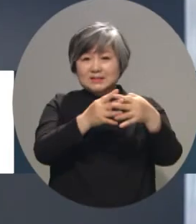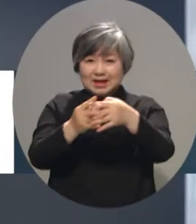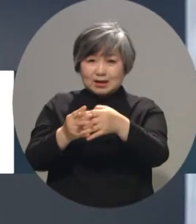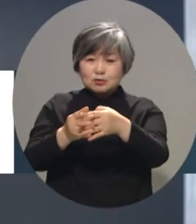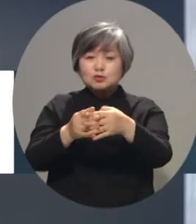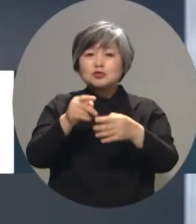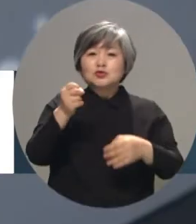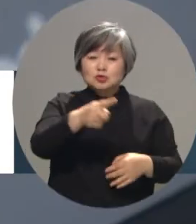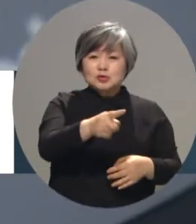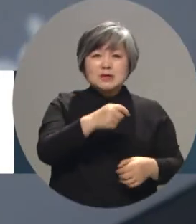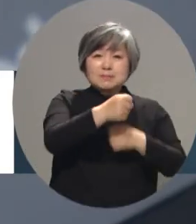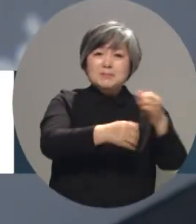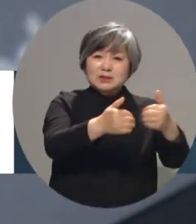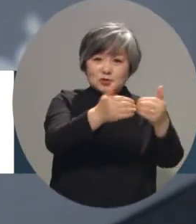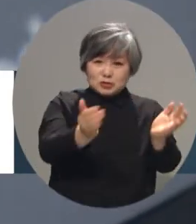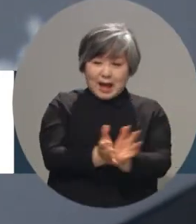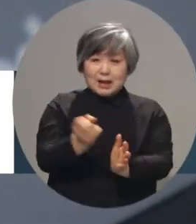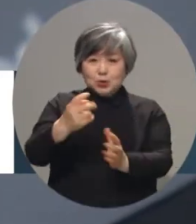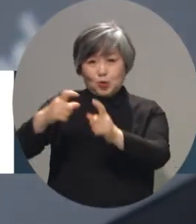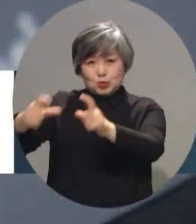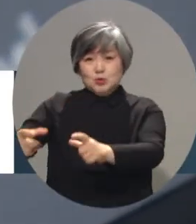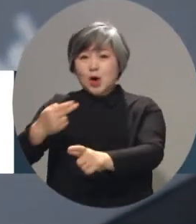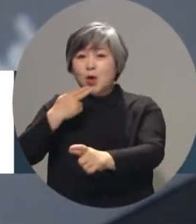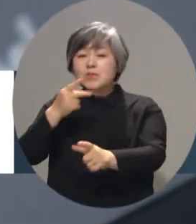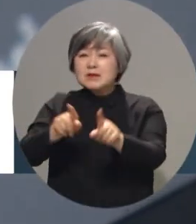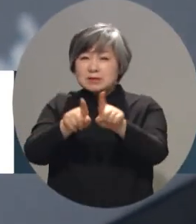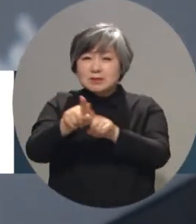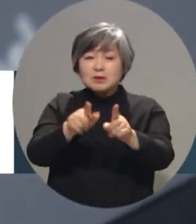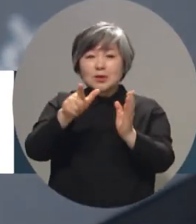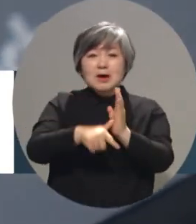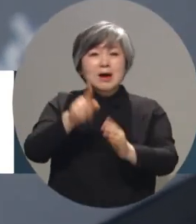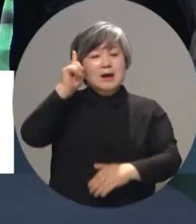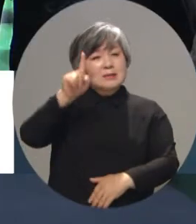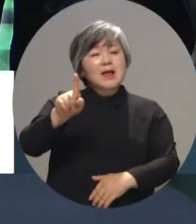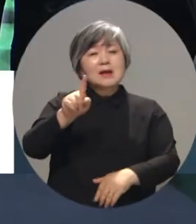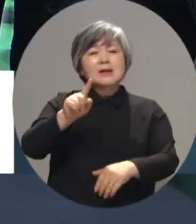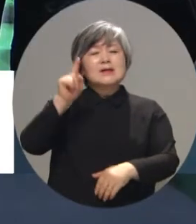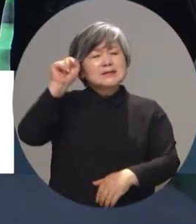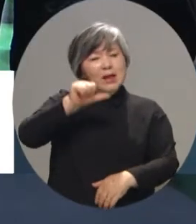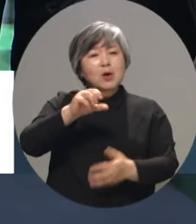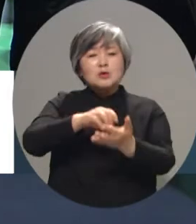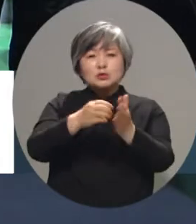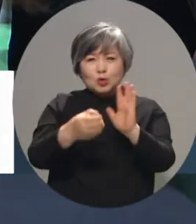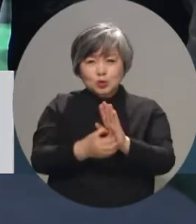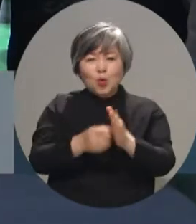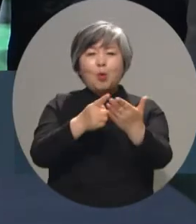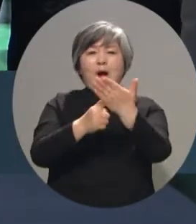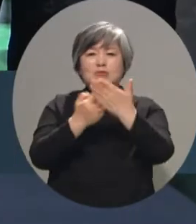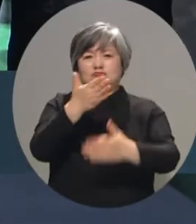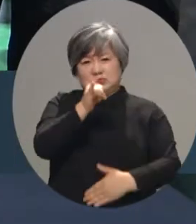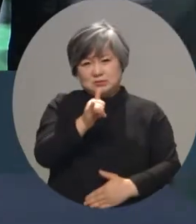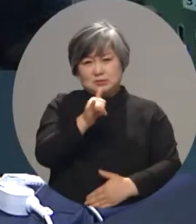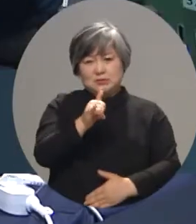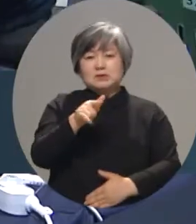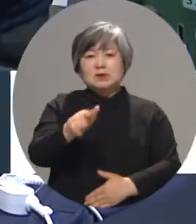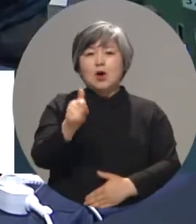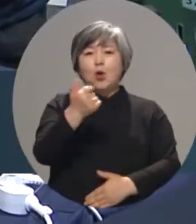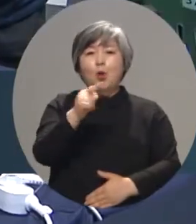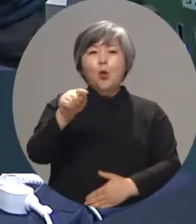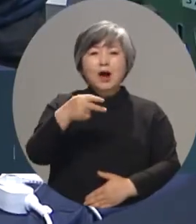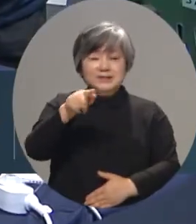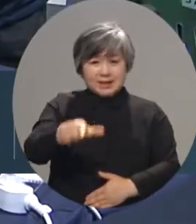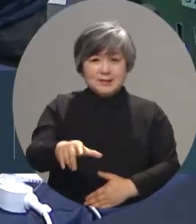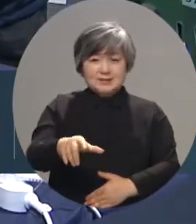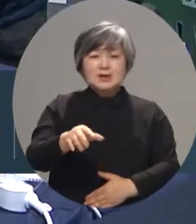민주당과 무소속 후보가 치열하게 경쟁하고 있는 지역에선 내일 새벽은 돼야 결과가 드러날 수 있습니다. 지금까지 전주